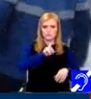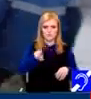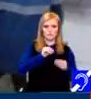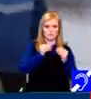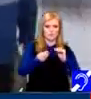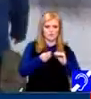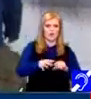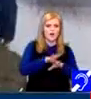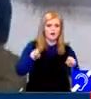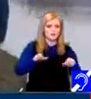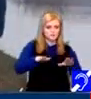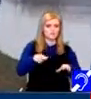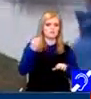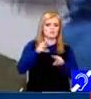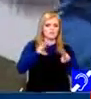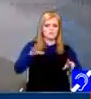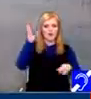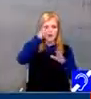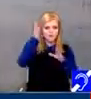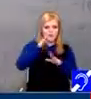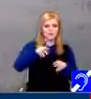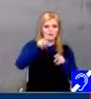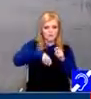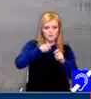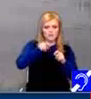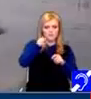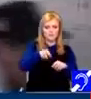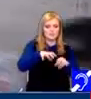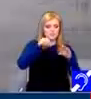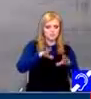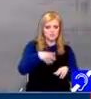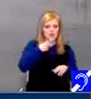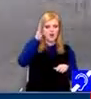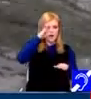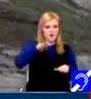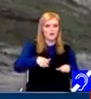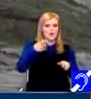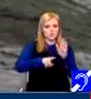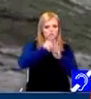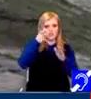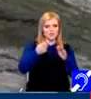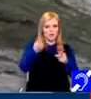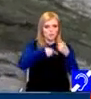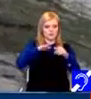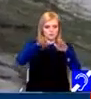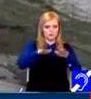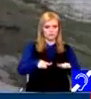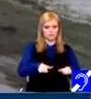probleme. Autoritățile locale și ministrul apelor au inspectat digul de dimineață și au constatat că nivelul apei e în scădere.